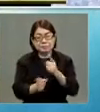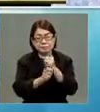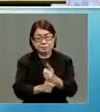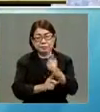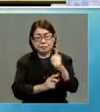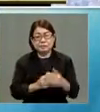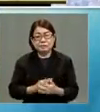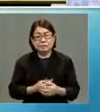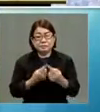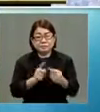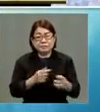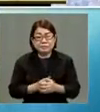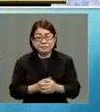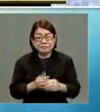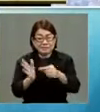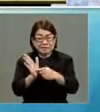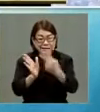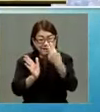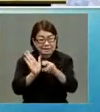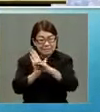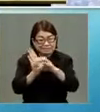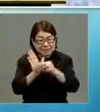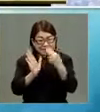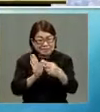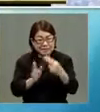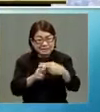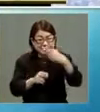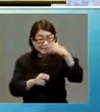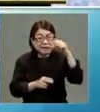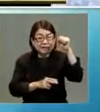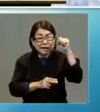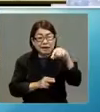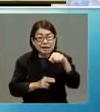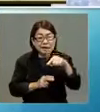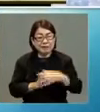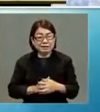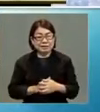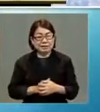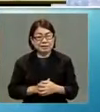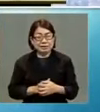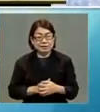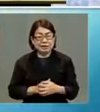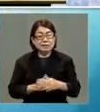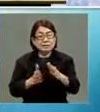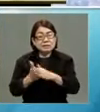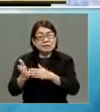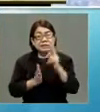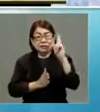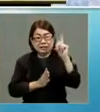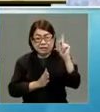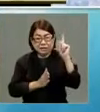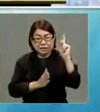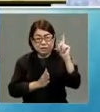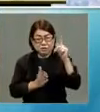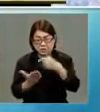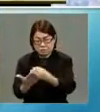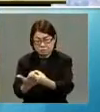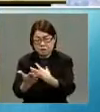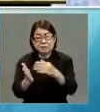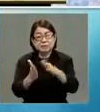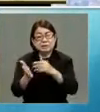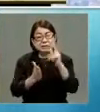ในหน้าจอไทยชนะนะครับที่เห็นในขึ้นที่หน้าจอนะครับการหน้าจอไทยชนะจะเป็นหน้าจอสีเขียวนะครับเรา